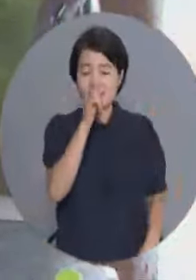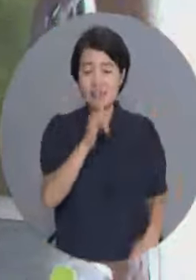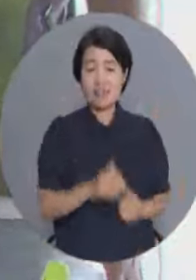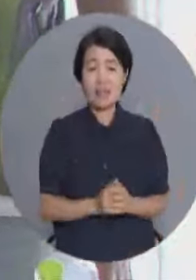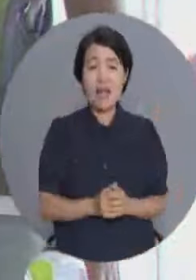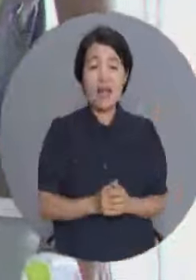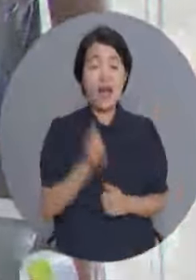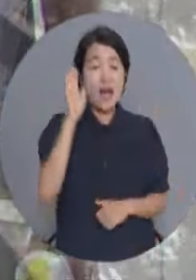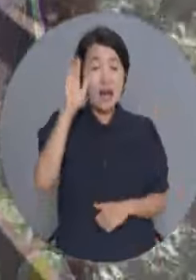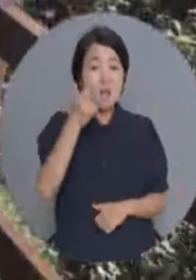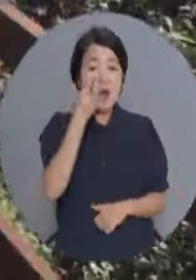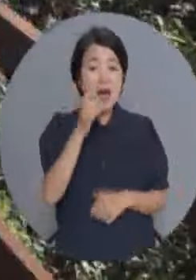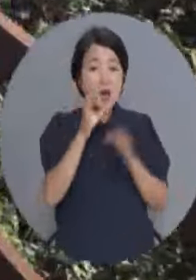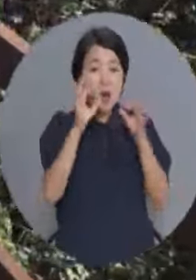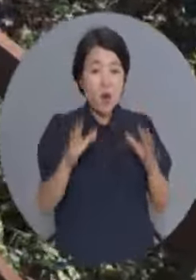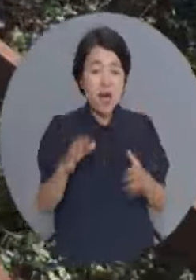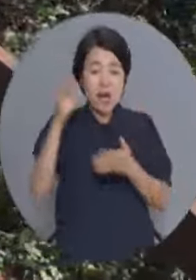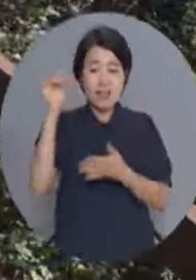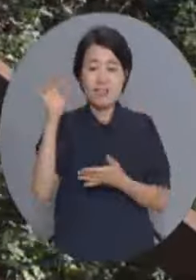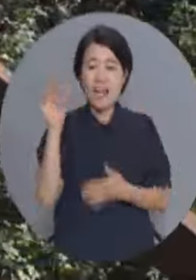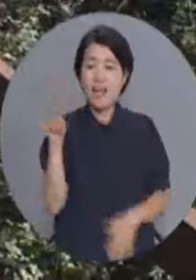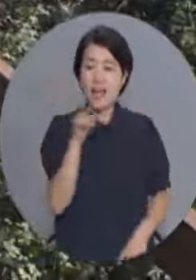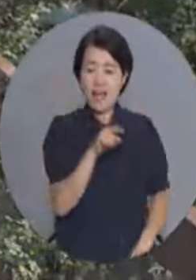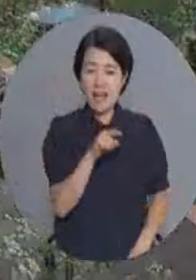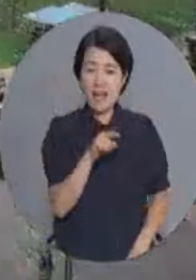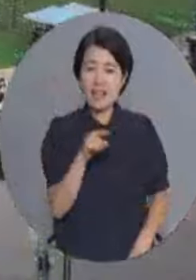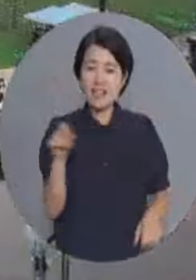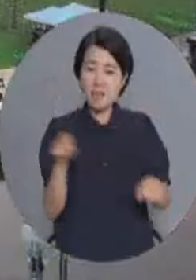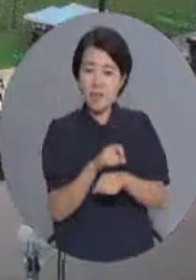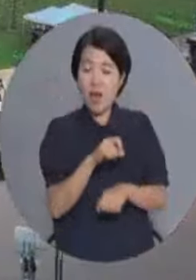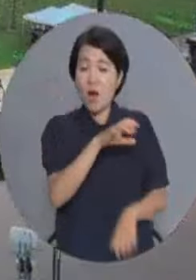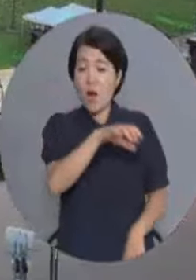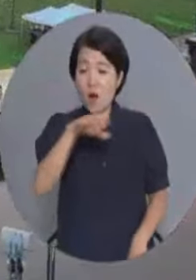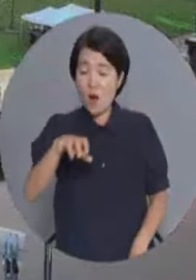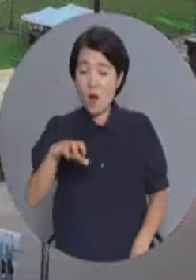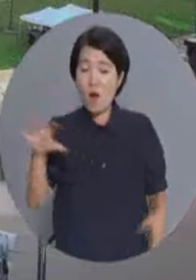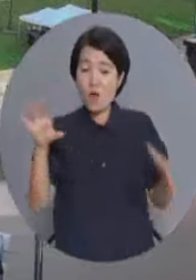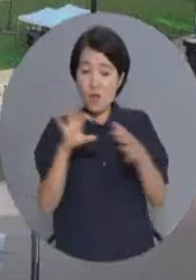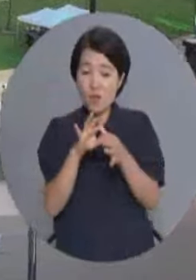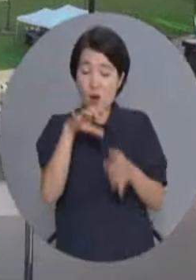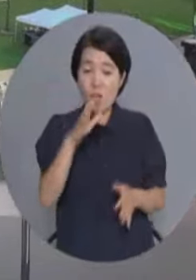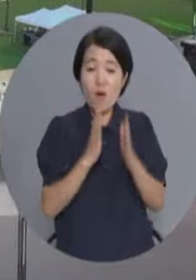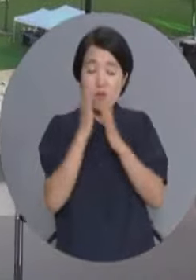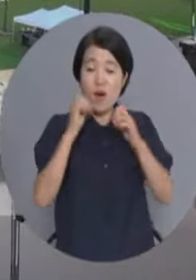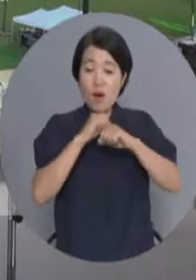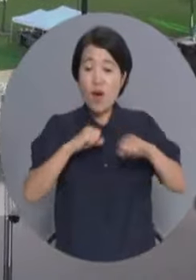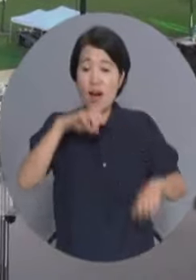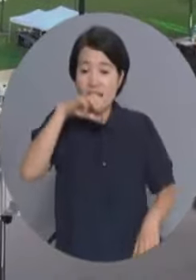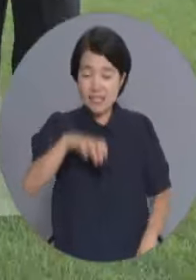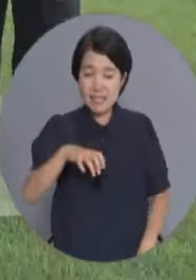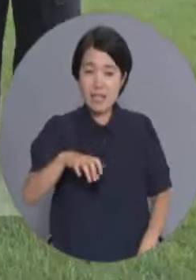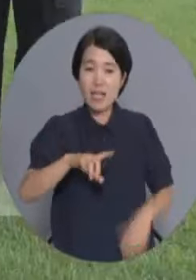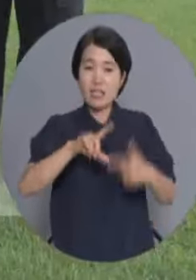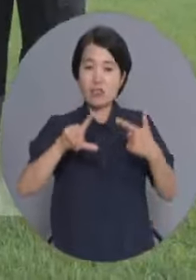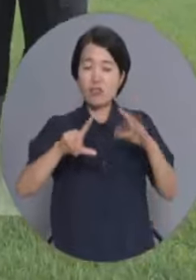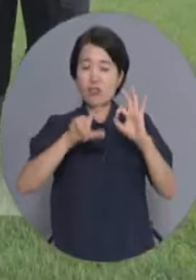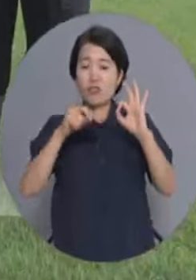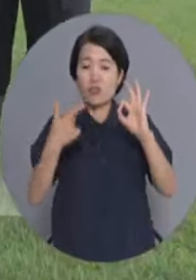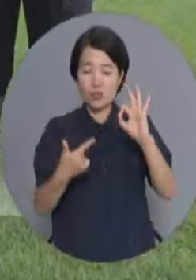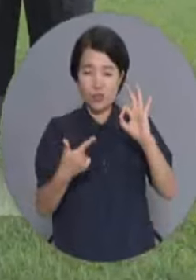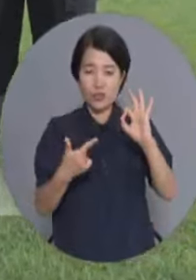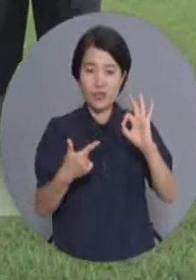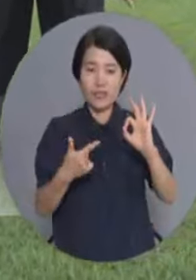앞으로 한 달 동안 세계유산의 가치를 향유하는 특별한 공간이 될 오천 그린광장에서는 오는 6일 저녁 사유의